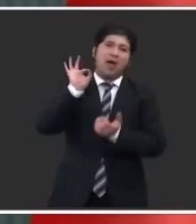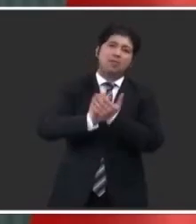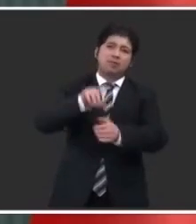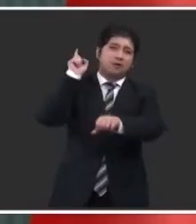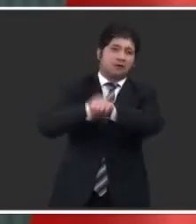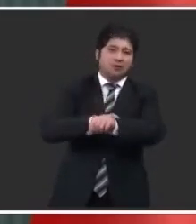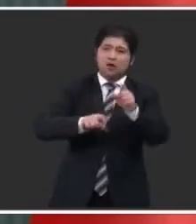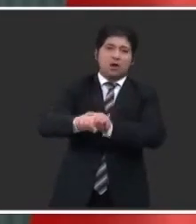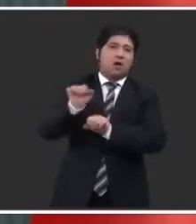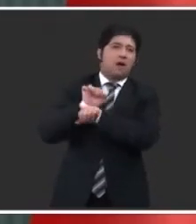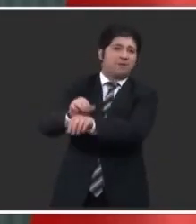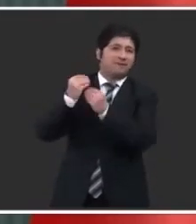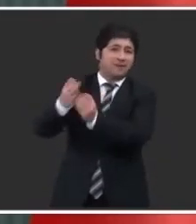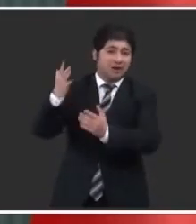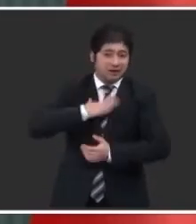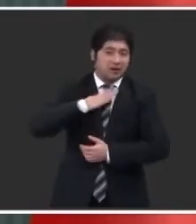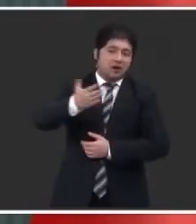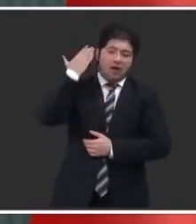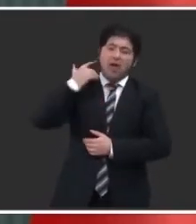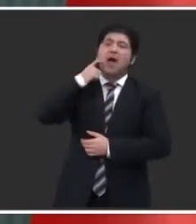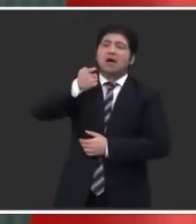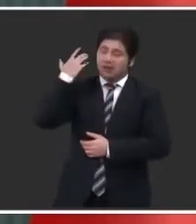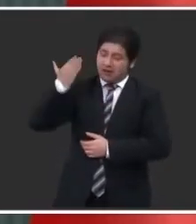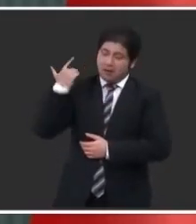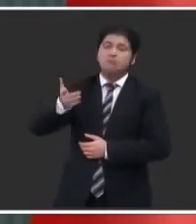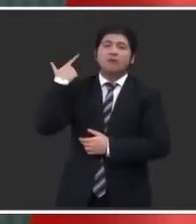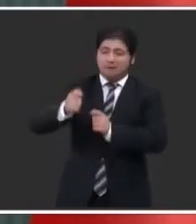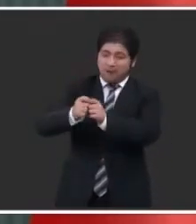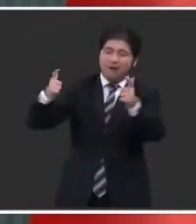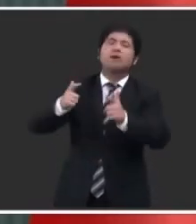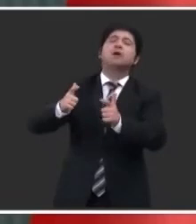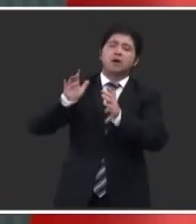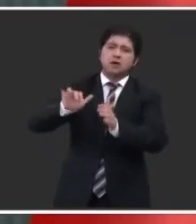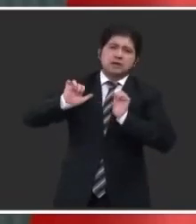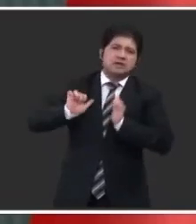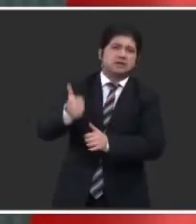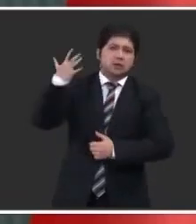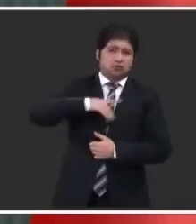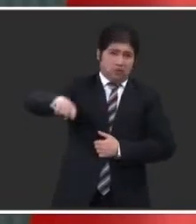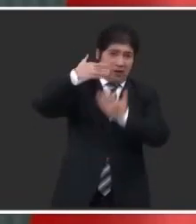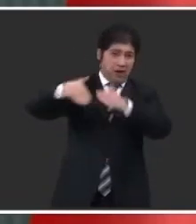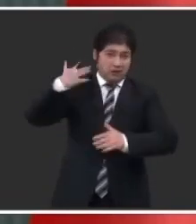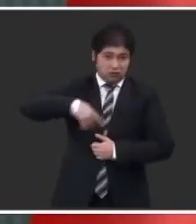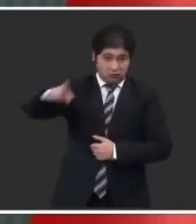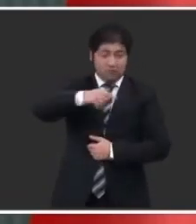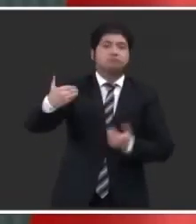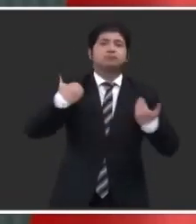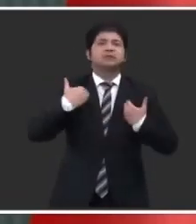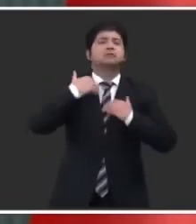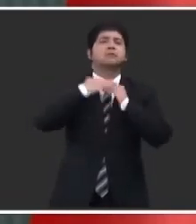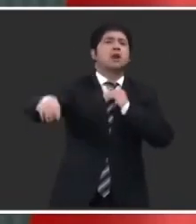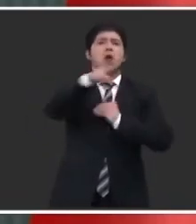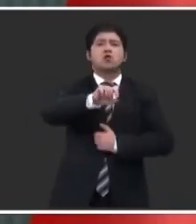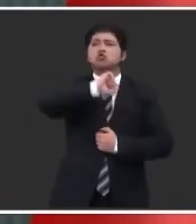kendi halkını geri bırakmak kendi ülkesinin büyümesini engellemek ister Biz milletine